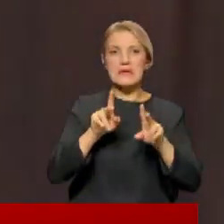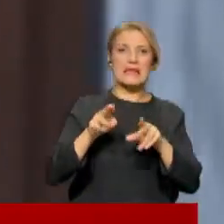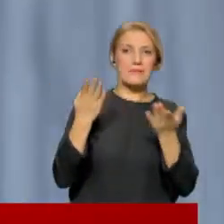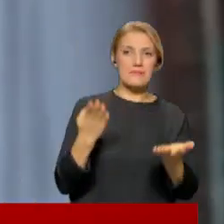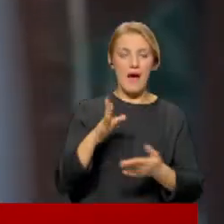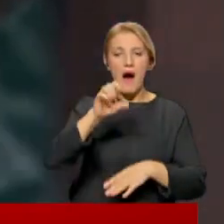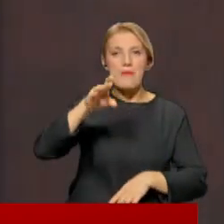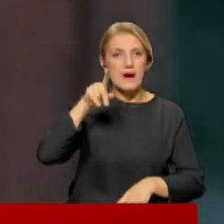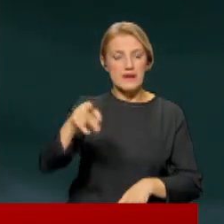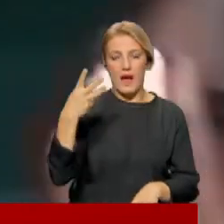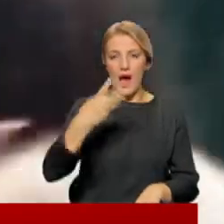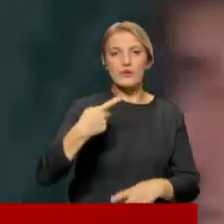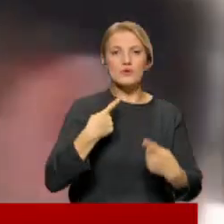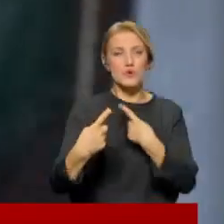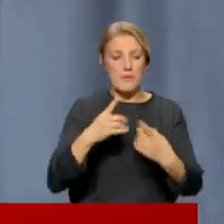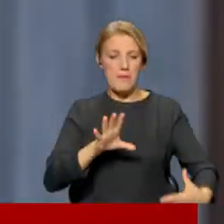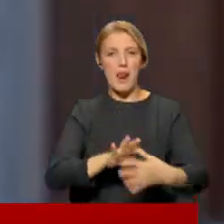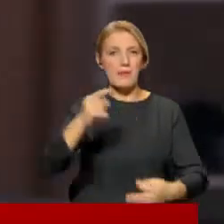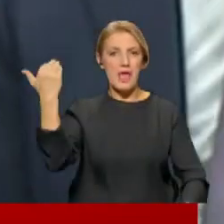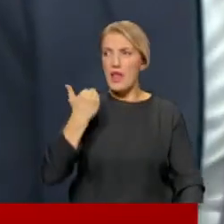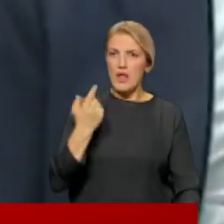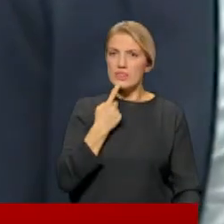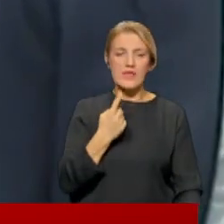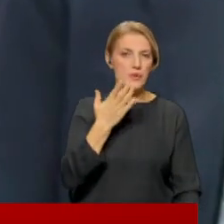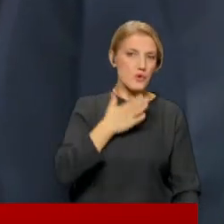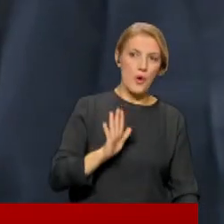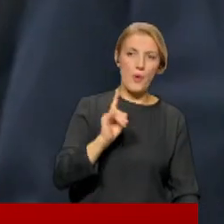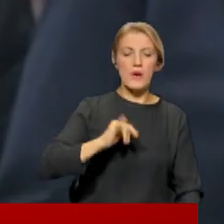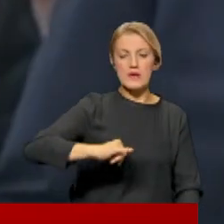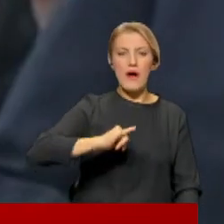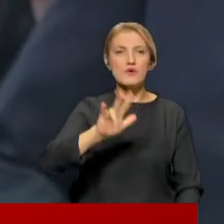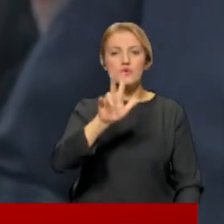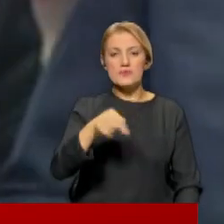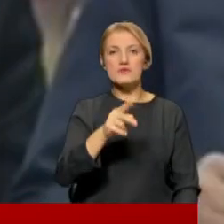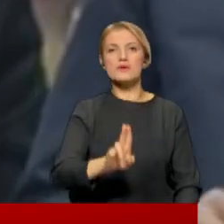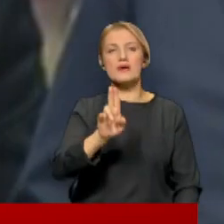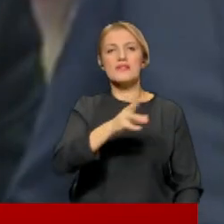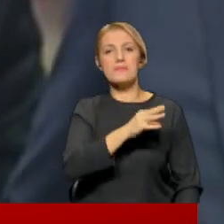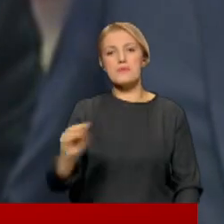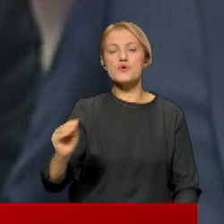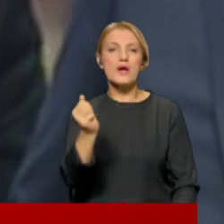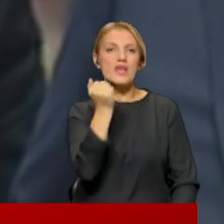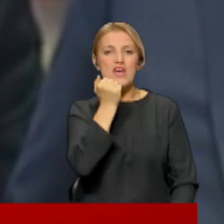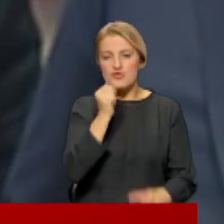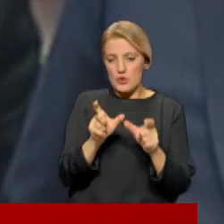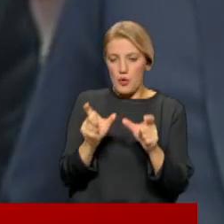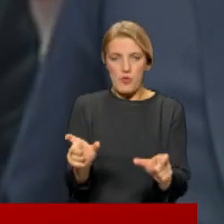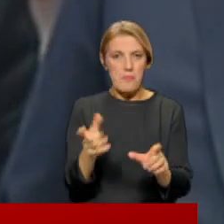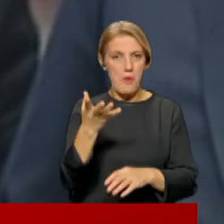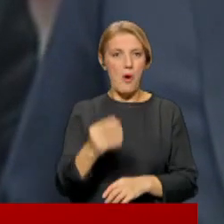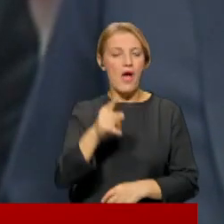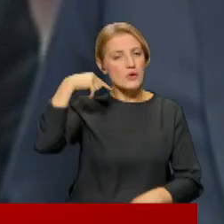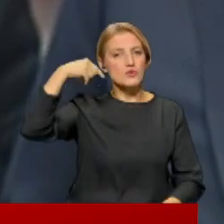ya da AK Parti'den de Erdoğan'ın sözlerine ilişkin bir yalanlama yok yaklaşık 3,7 milyonu geçici koruma